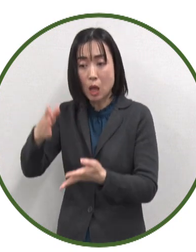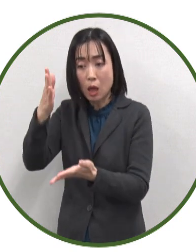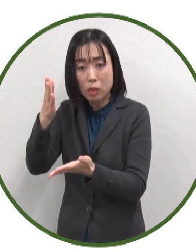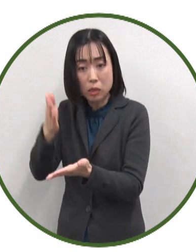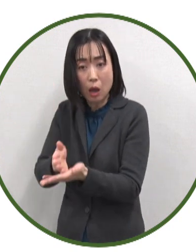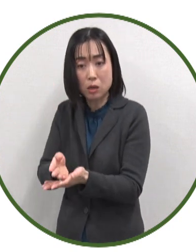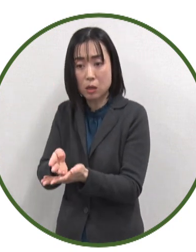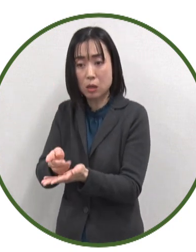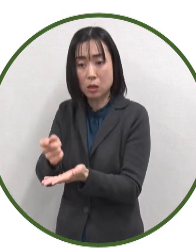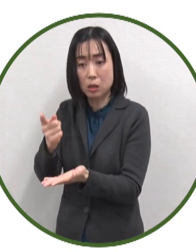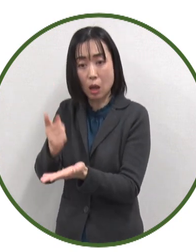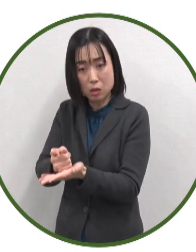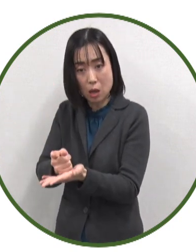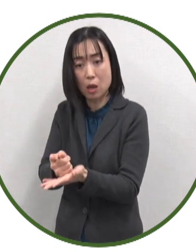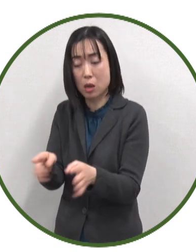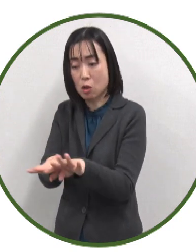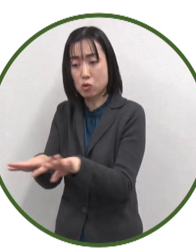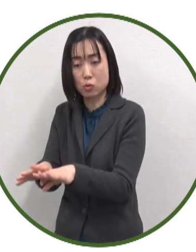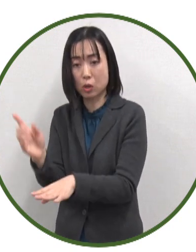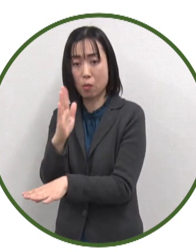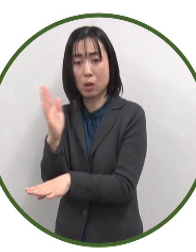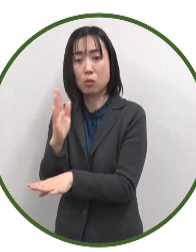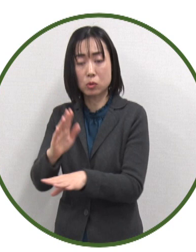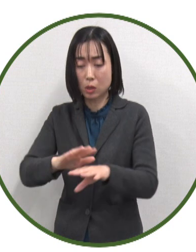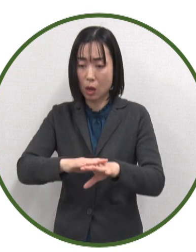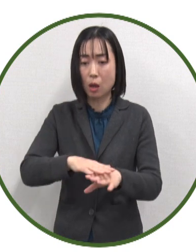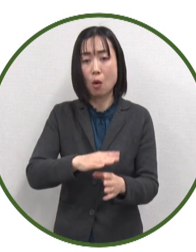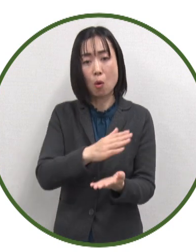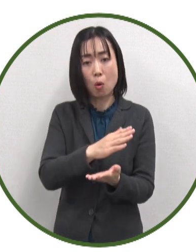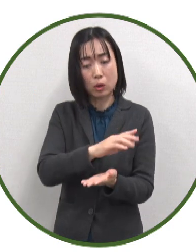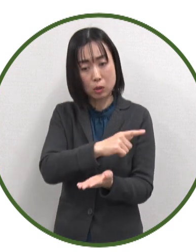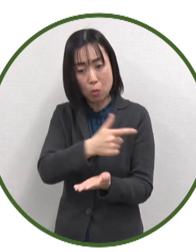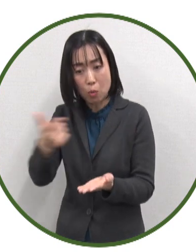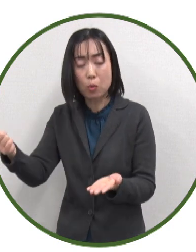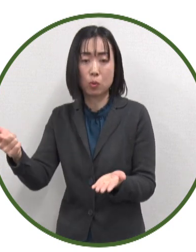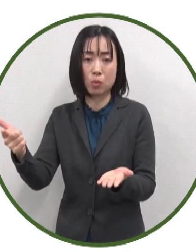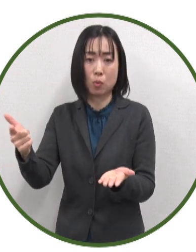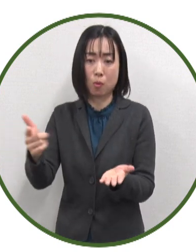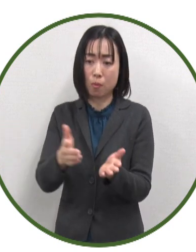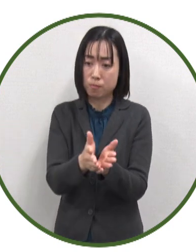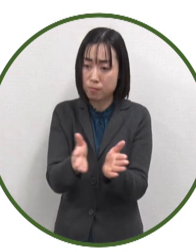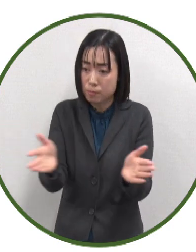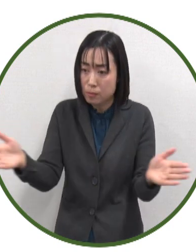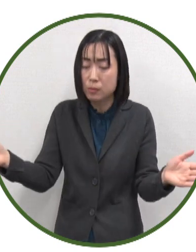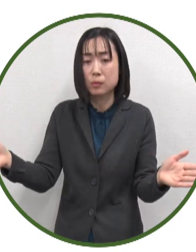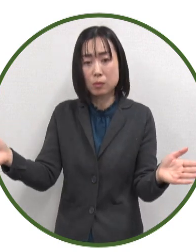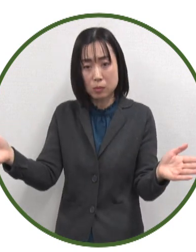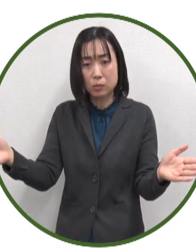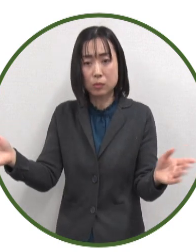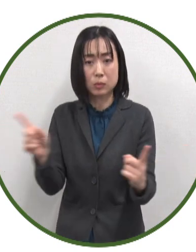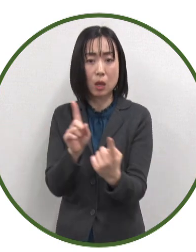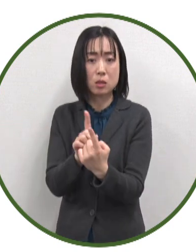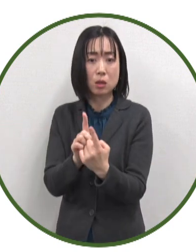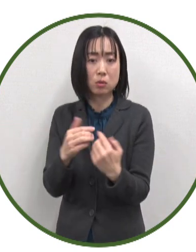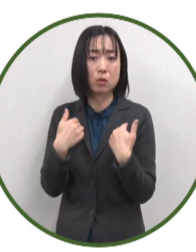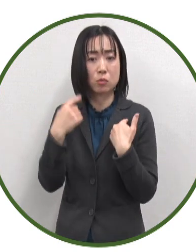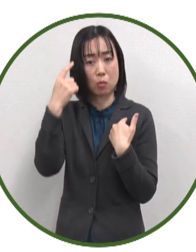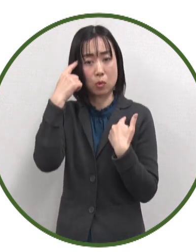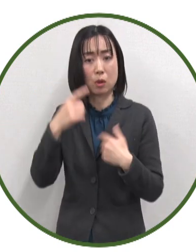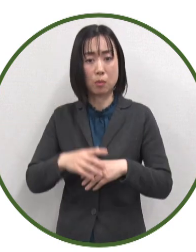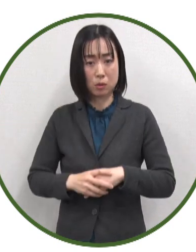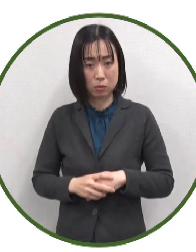流を全体を抑えていくということが必要になるというふうに今考えています。でそのために